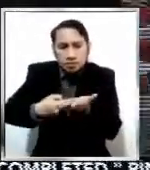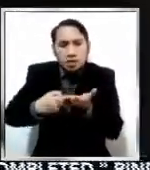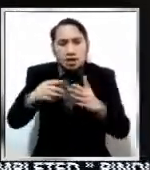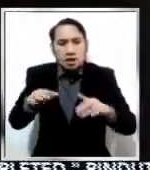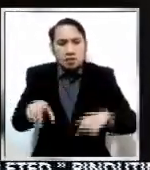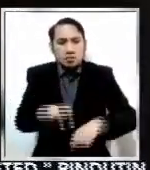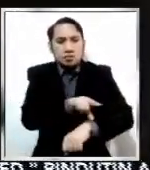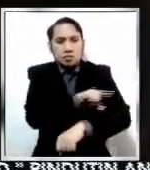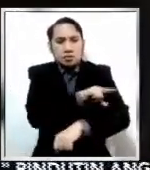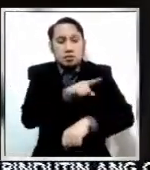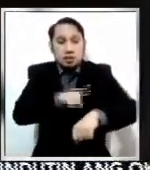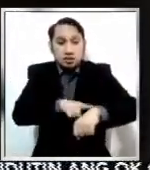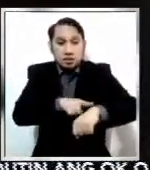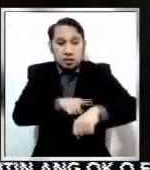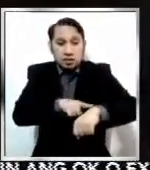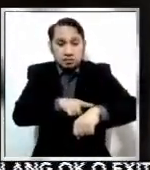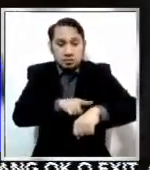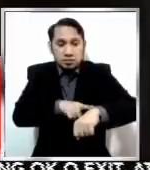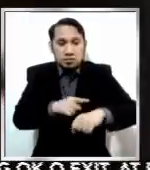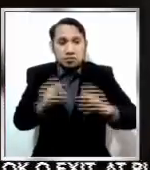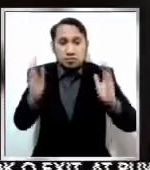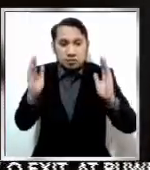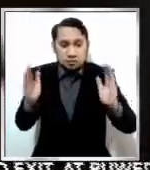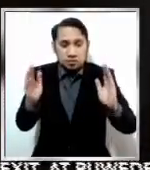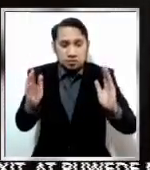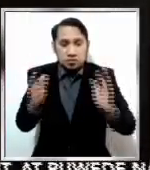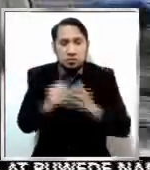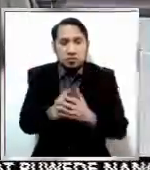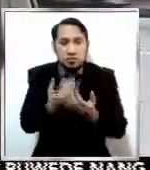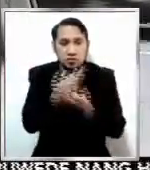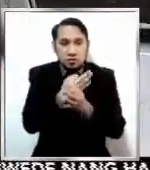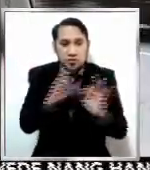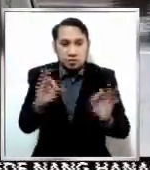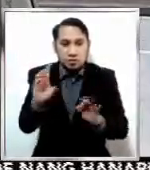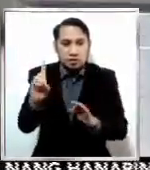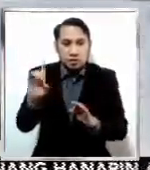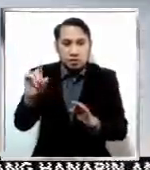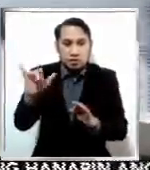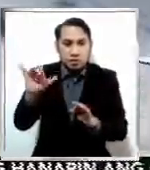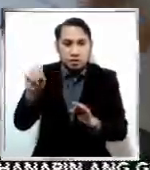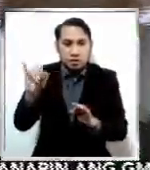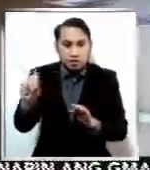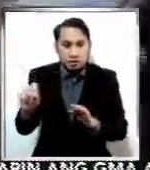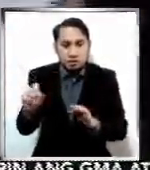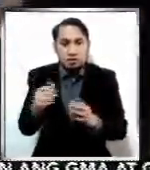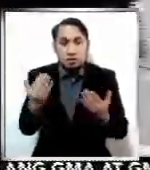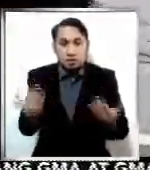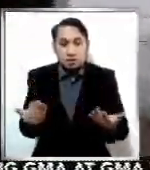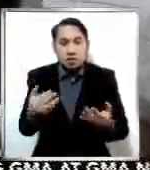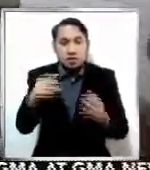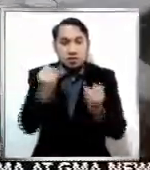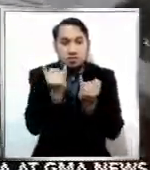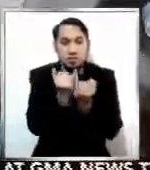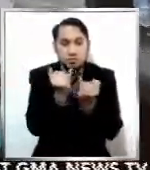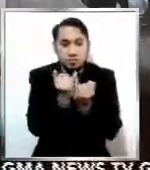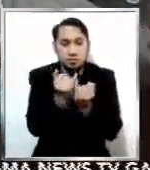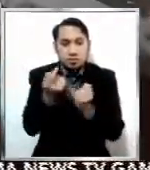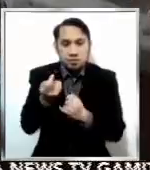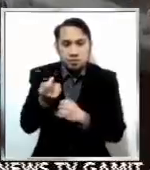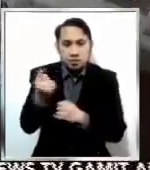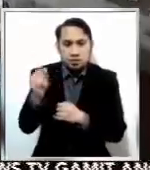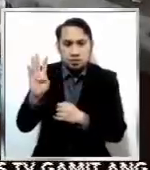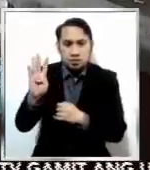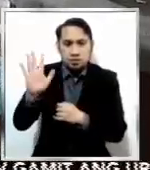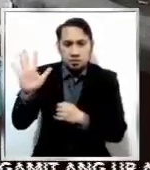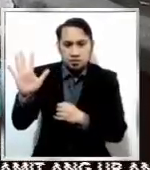panahon na walang taning ang bilang ng libreng dialysis session. Sa memo circular ng PhilHealth, tinatanggal ang 45 days cap ng